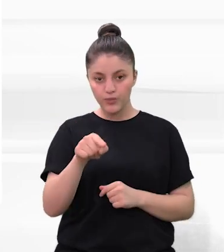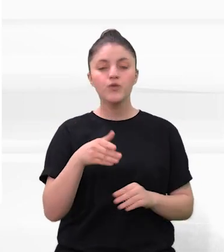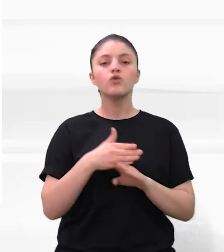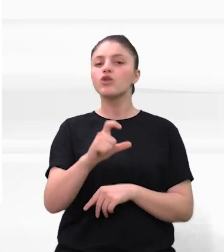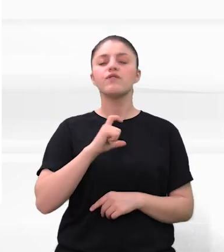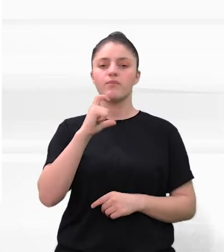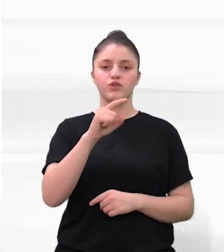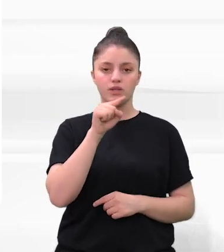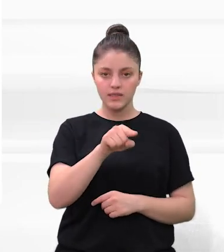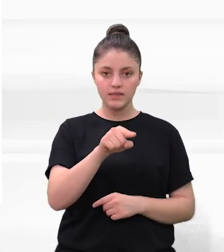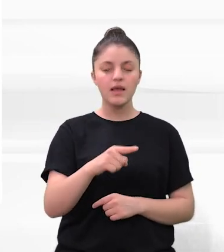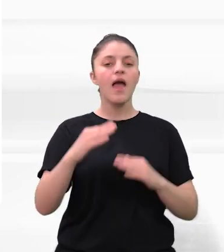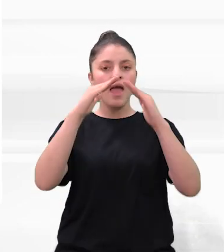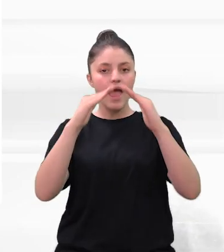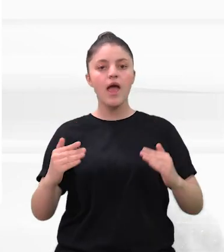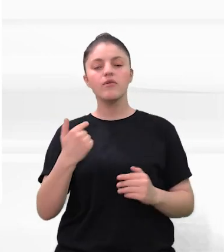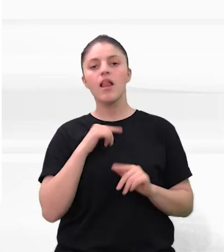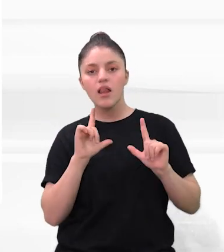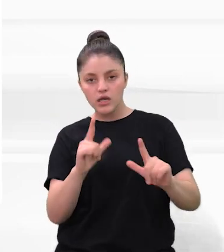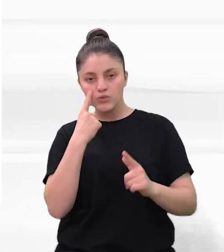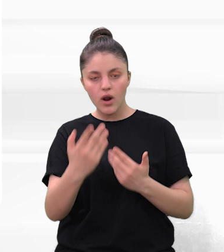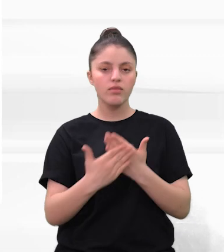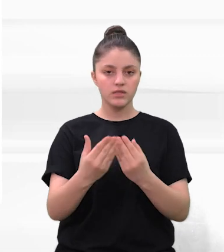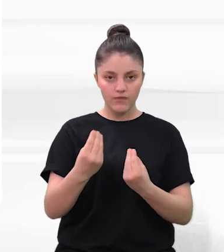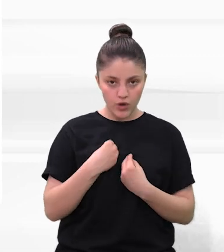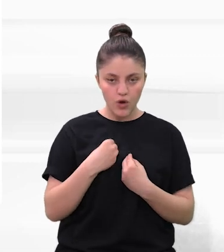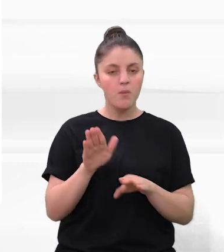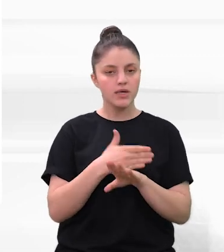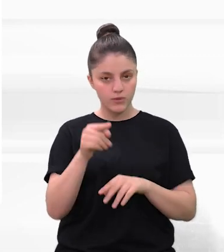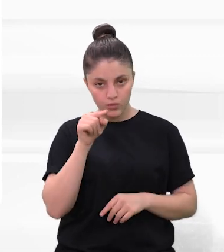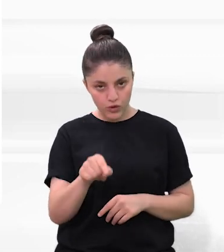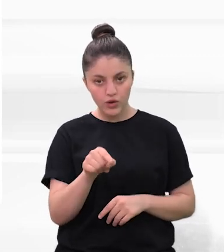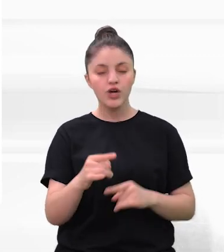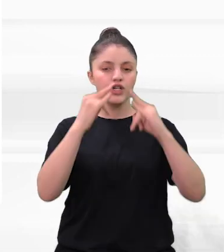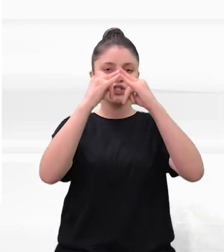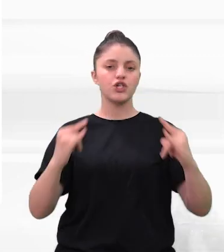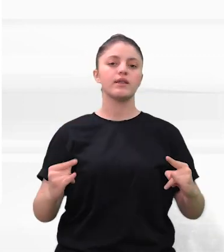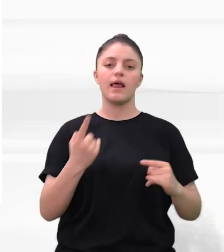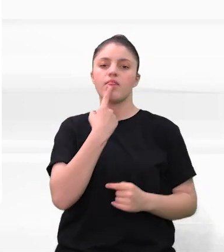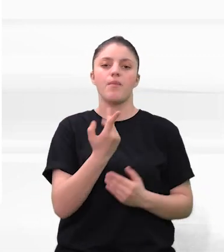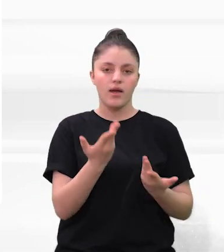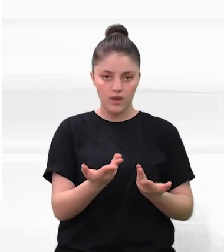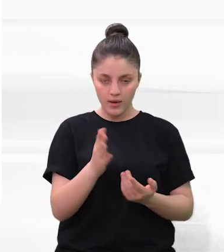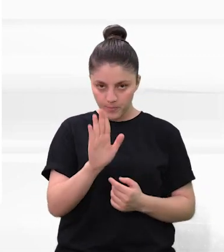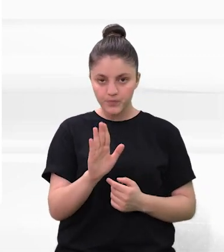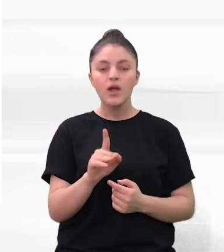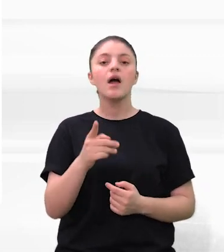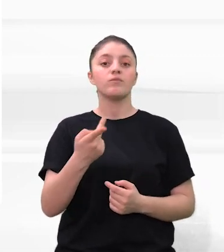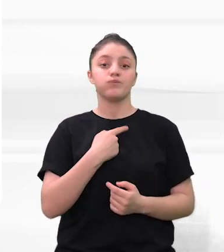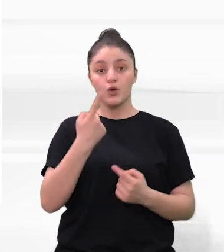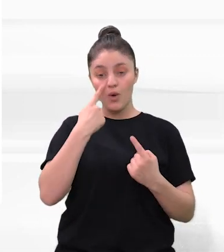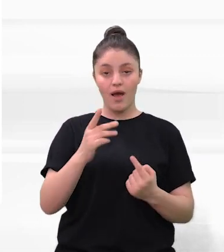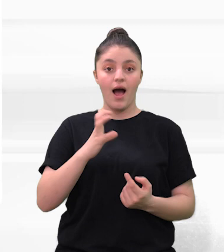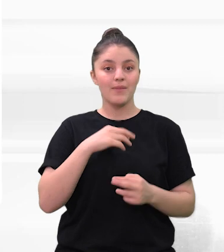sorunun cevabıdır maske ihtiyacını karşılayan taşınabilir bir malzemedir ki çadır bildiğiniz aynı zamanda görürsünüz